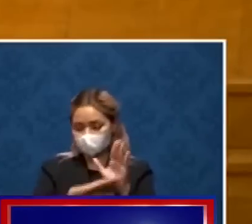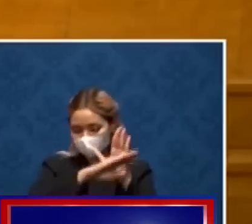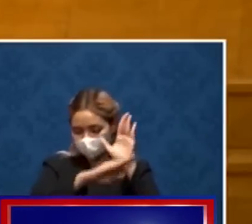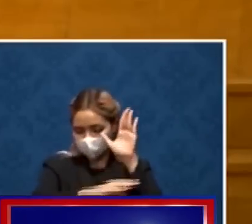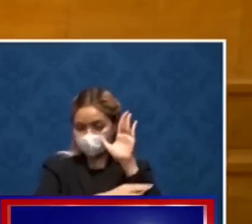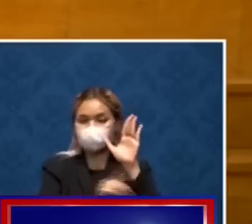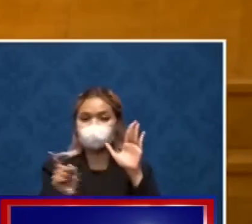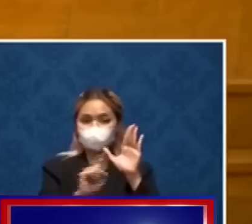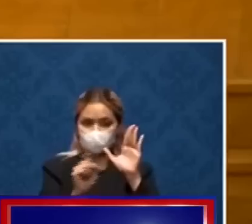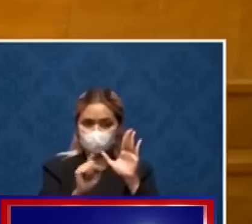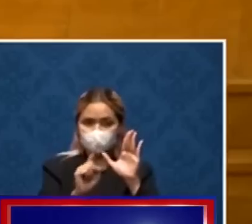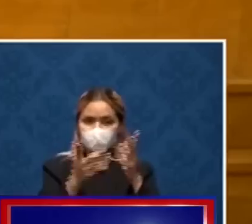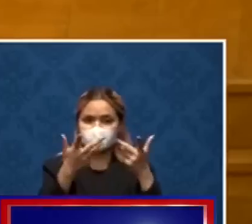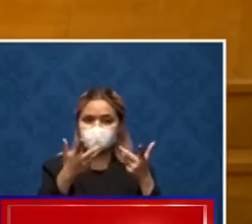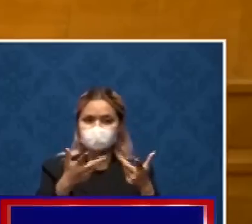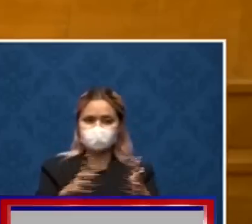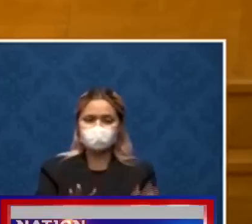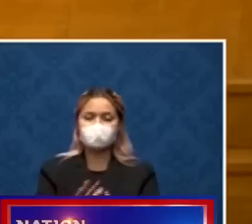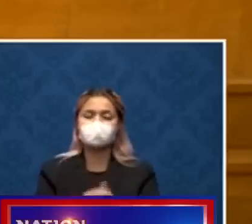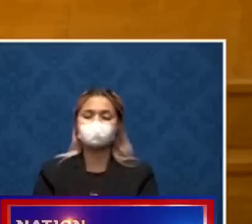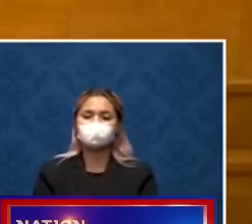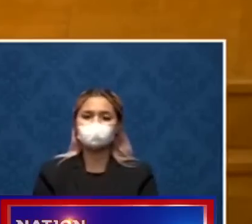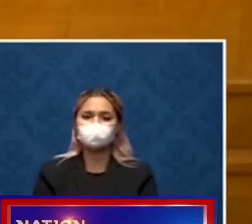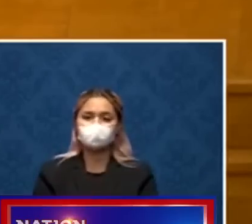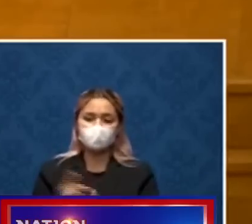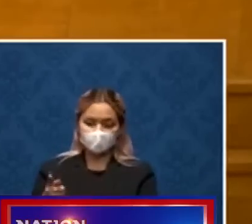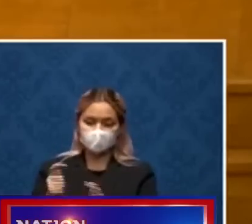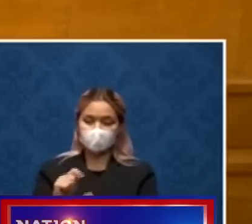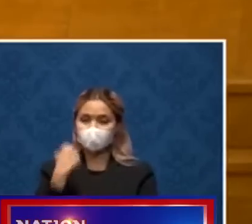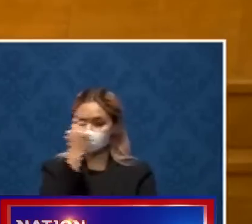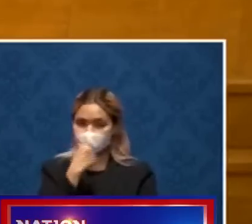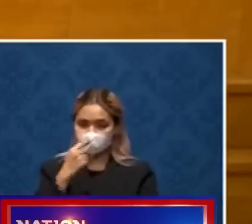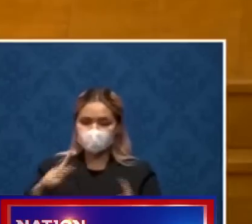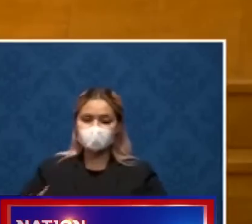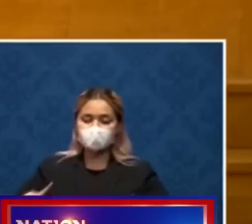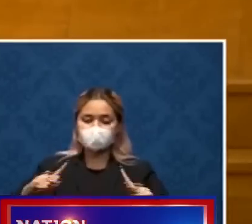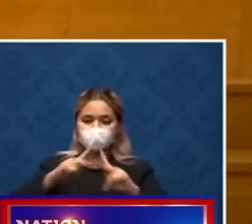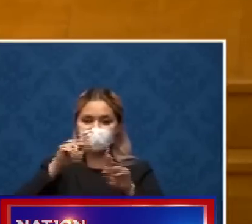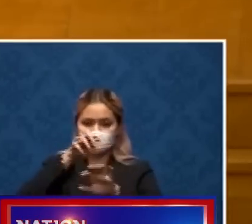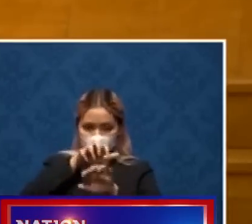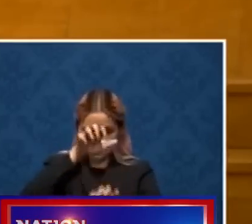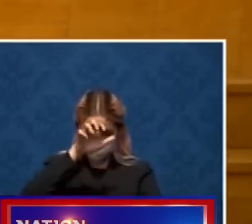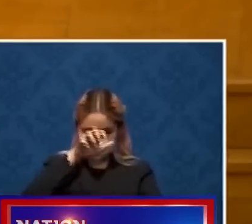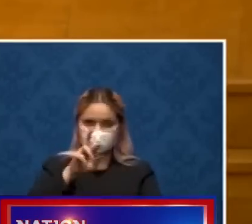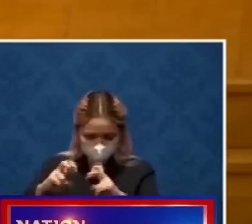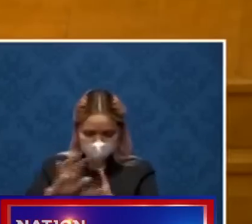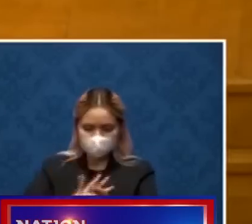องชี้แจงเหมือนกันว่าเกี่ยวข้องกับการให้สัญชาตินักธุรกิจจีนสีเทานี้ด้วยหรือเปล่าเชิญชม